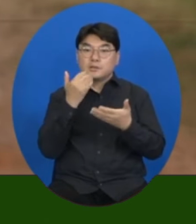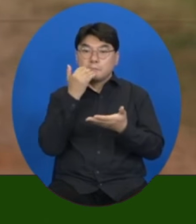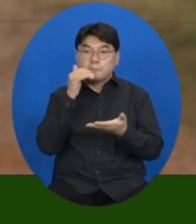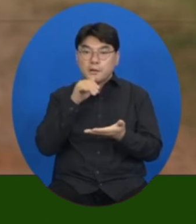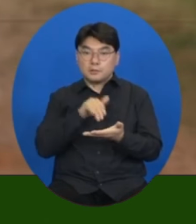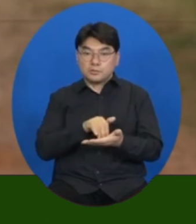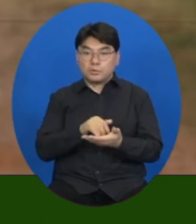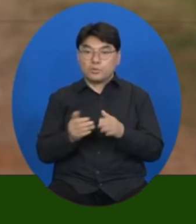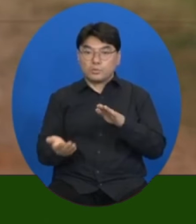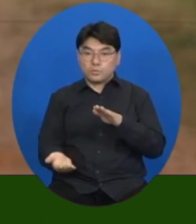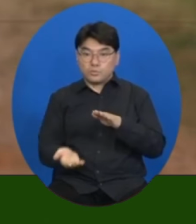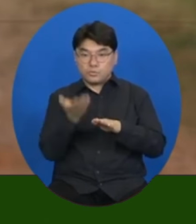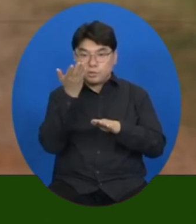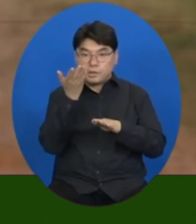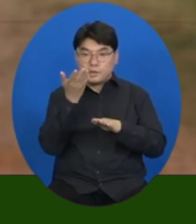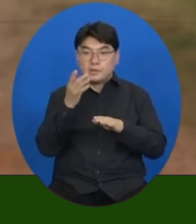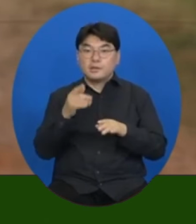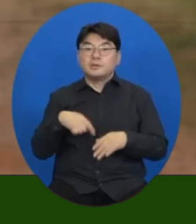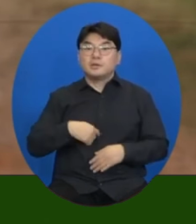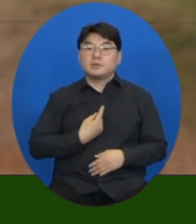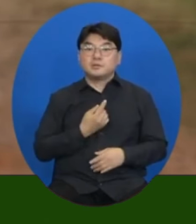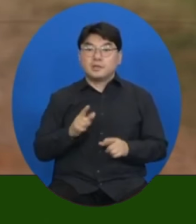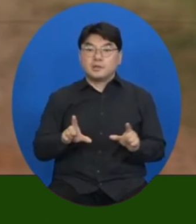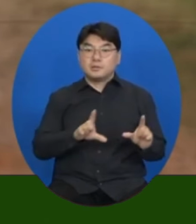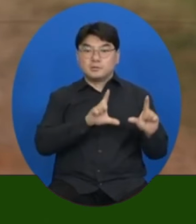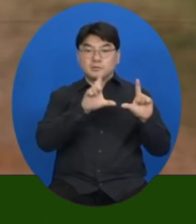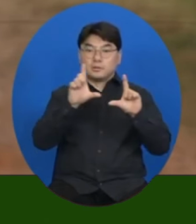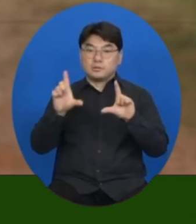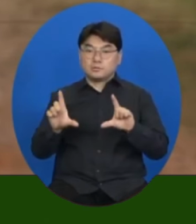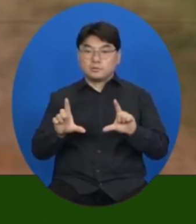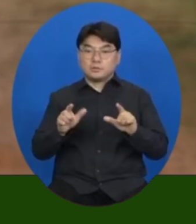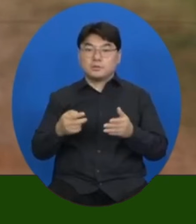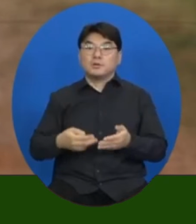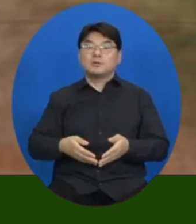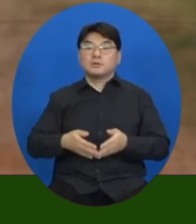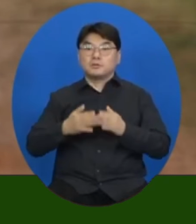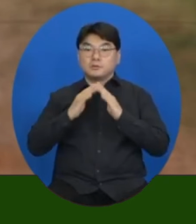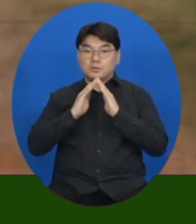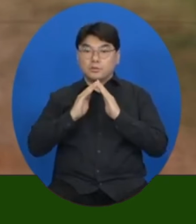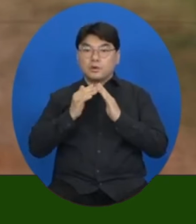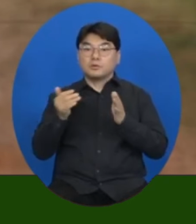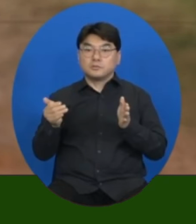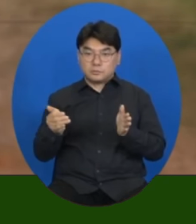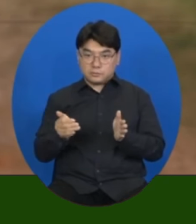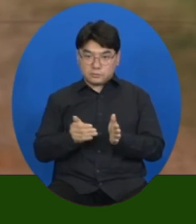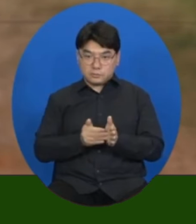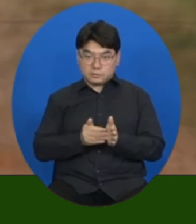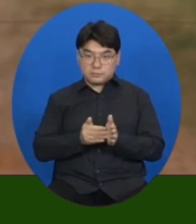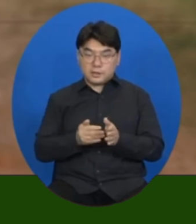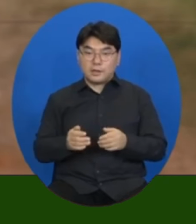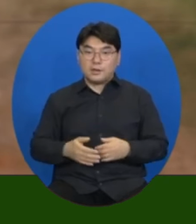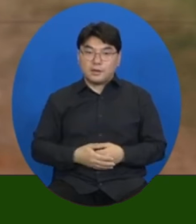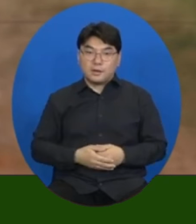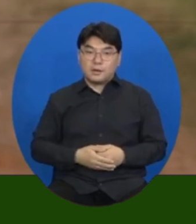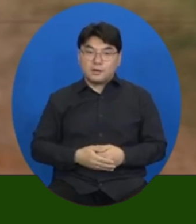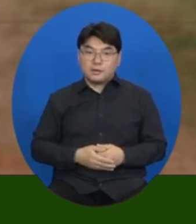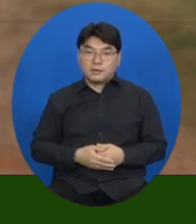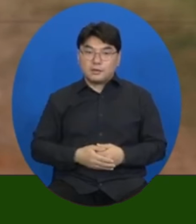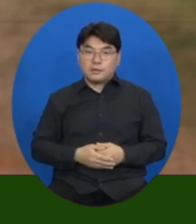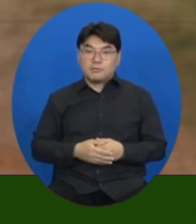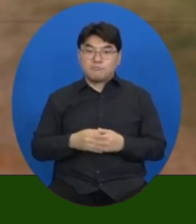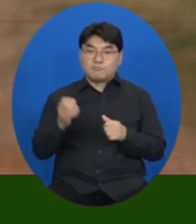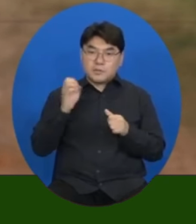위에 자신의 인생을 지금 세운 거예요 흔들리지 않은 반석 어떠한